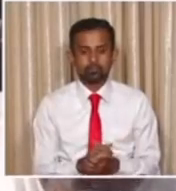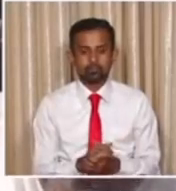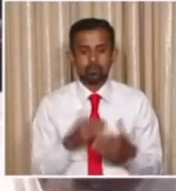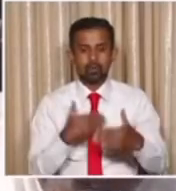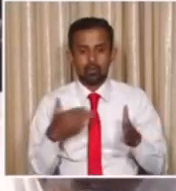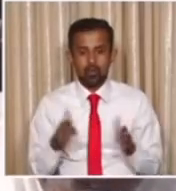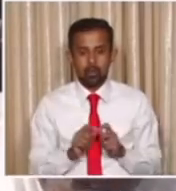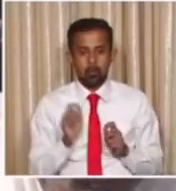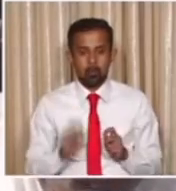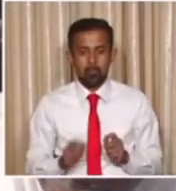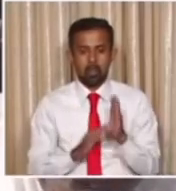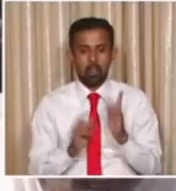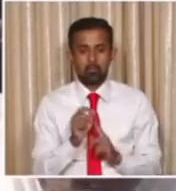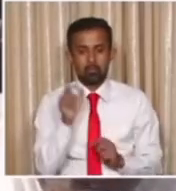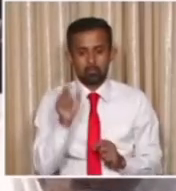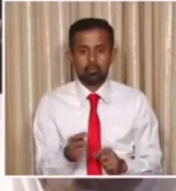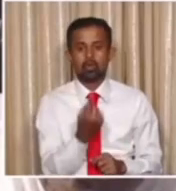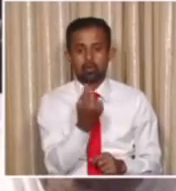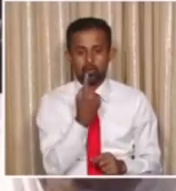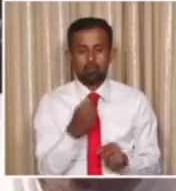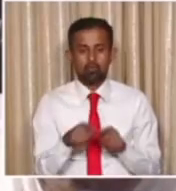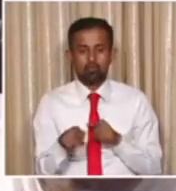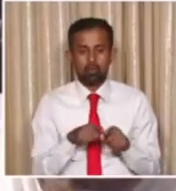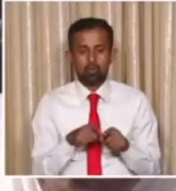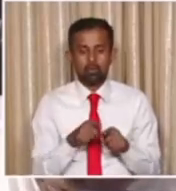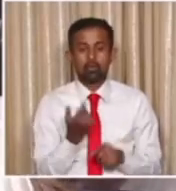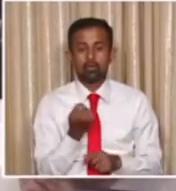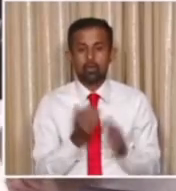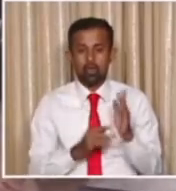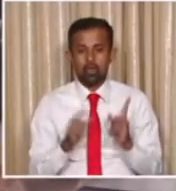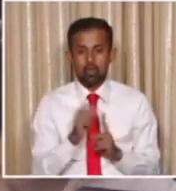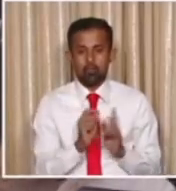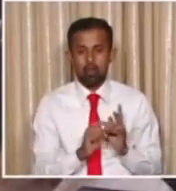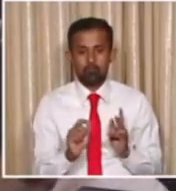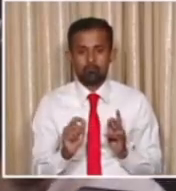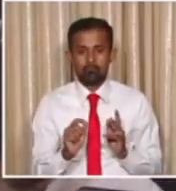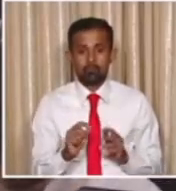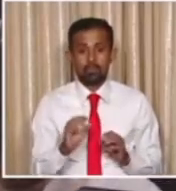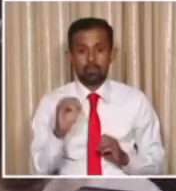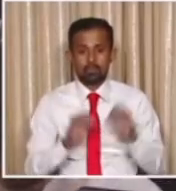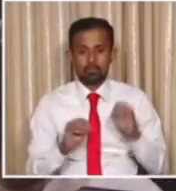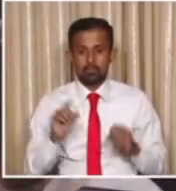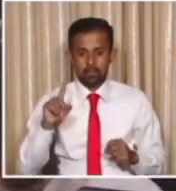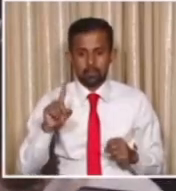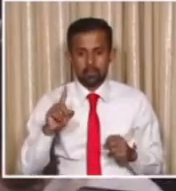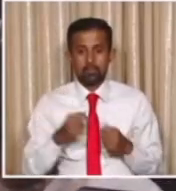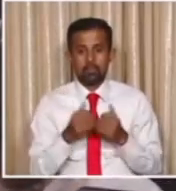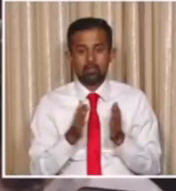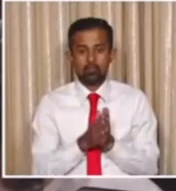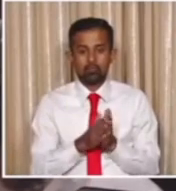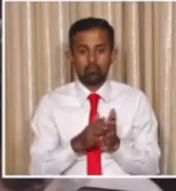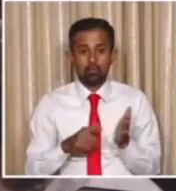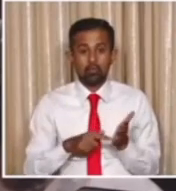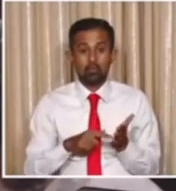කැබිනට් මණ්ඩලයේ ගරු අමාත්‍යවරුන්ගේ තෙල්ලීමක් අනුව ගරු මුදල් අමාත්‍යාංශය 100% සම්පූර්ණ බජට්